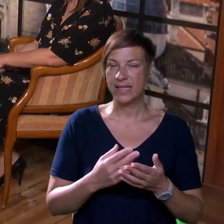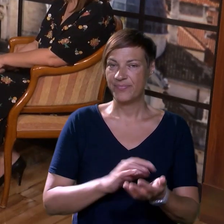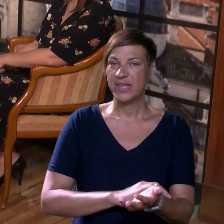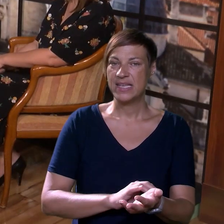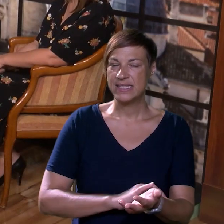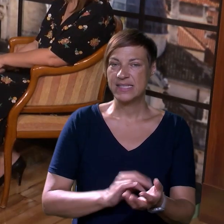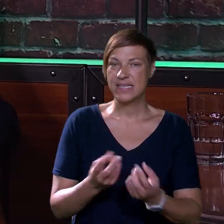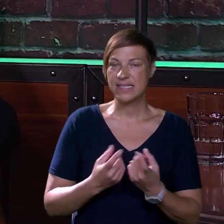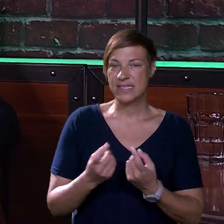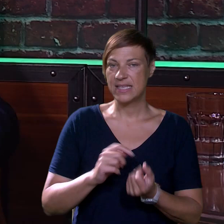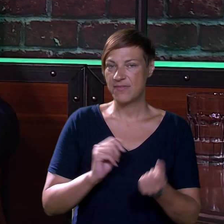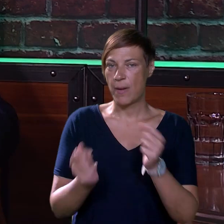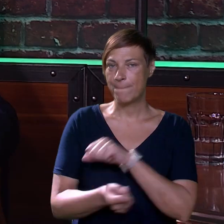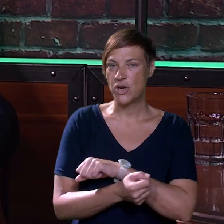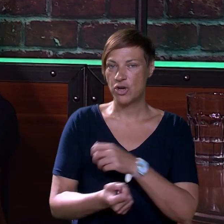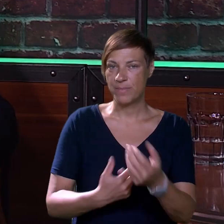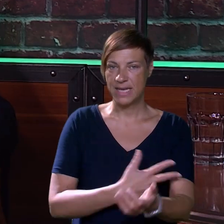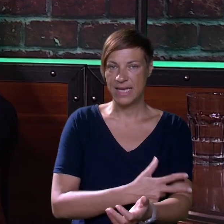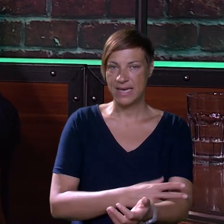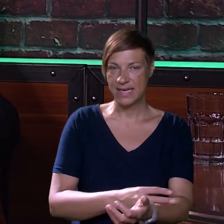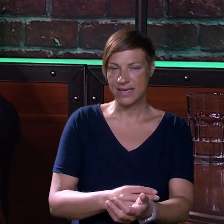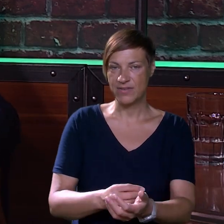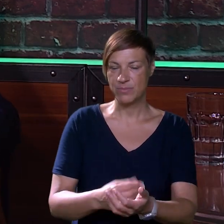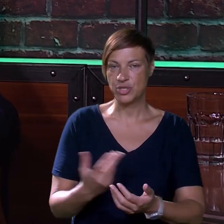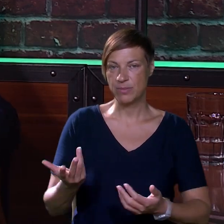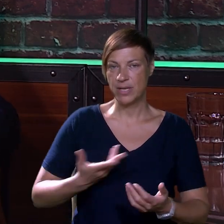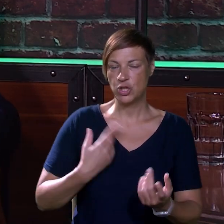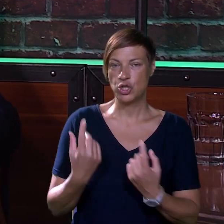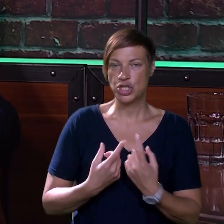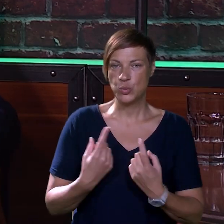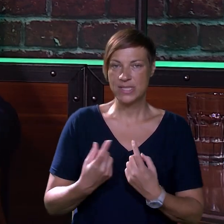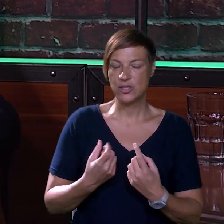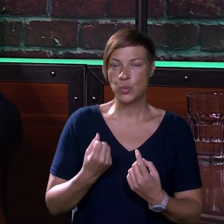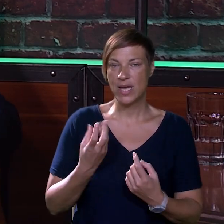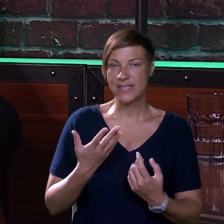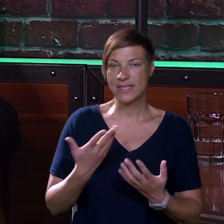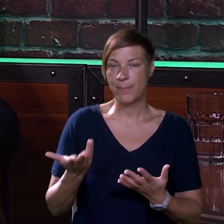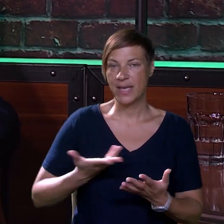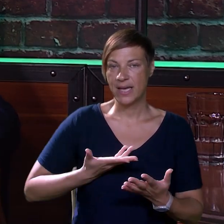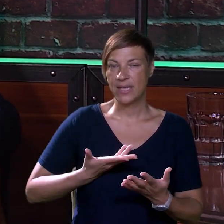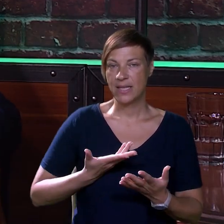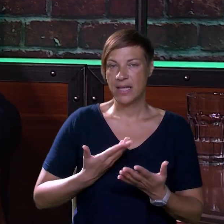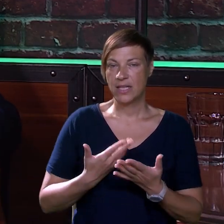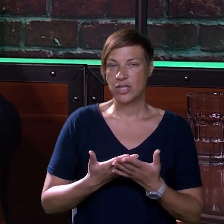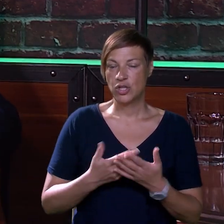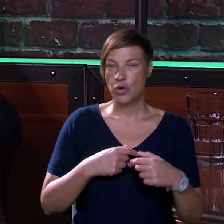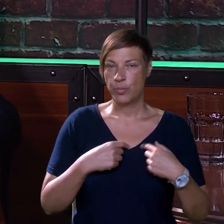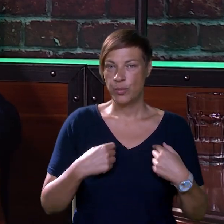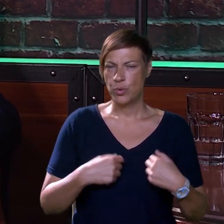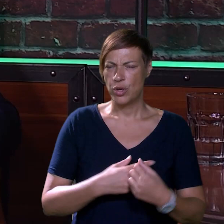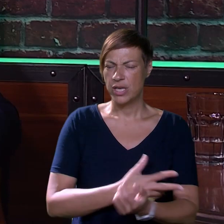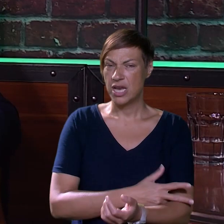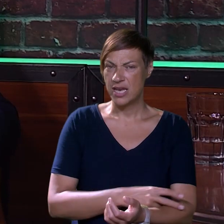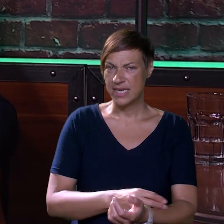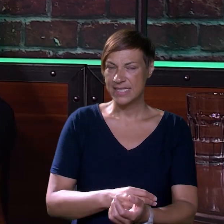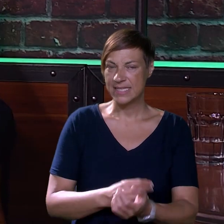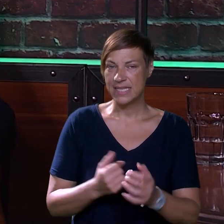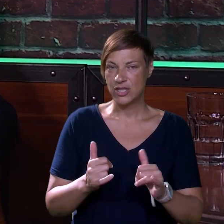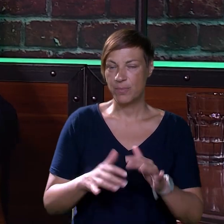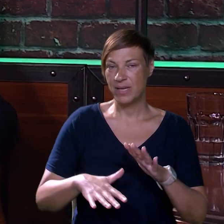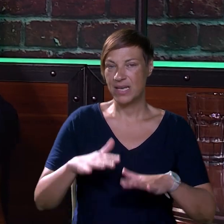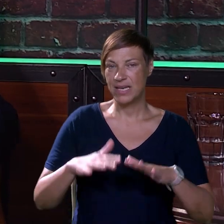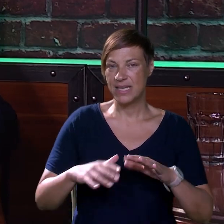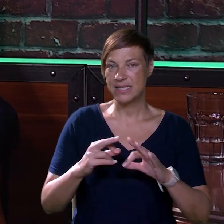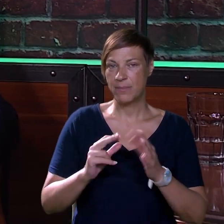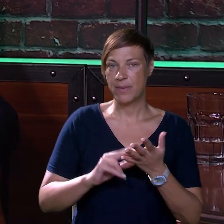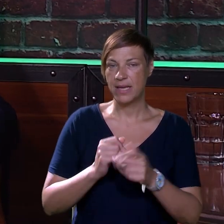stres izaziva promjene na krvnim žilama i oni dođu u situacijama kada dobiju ili akutni koronarni sindrom ili